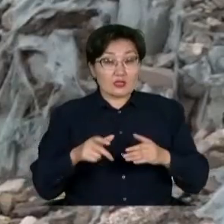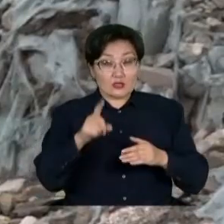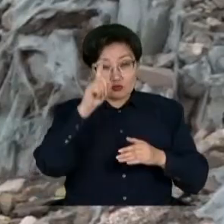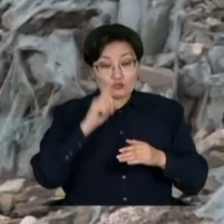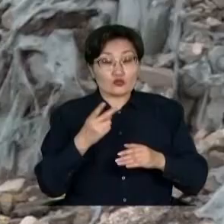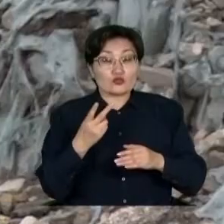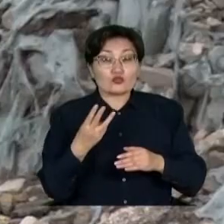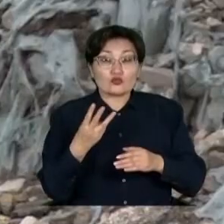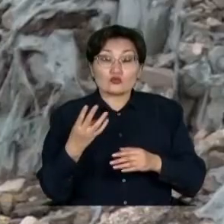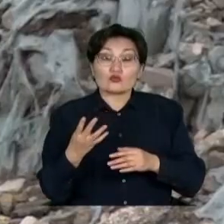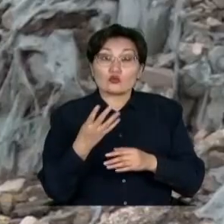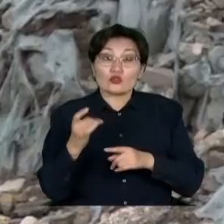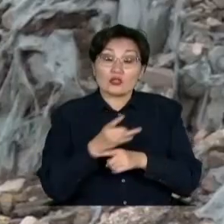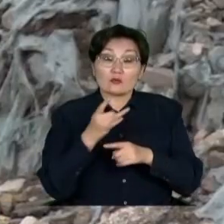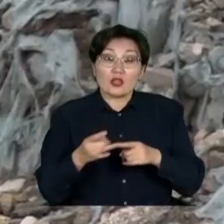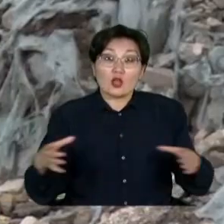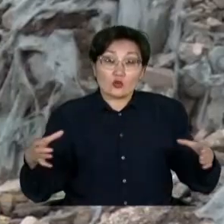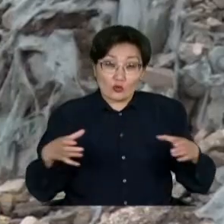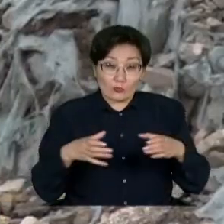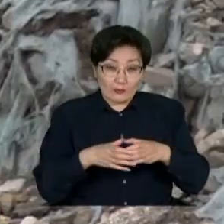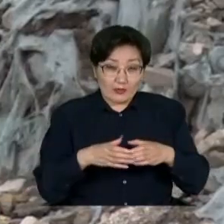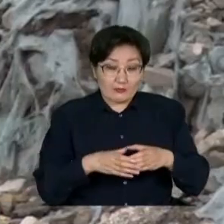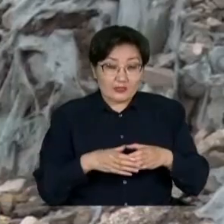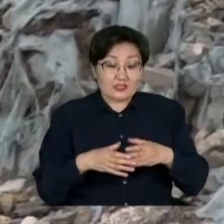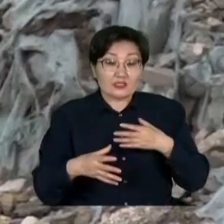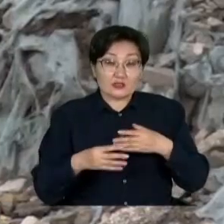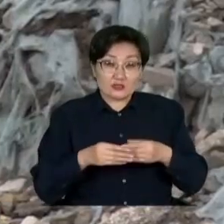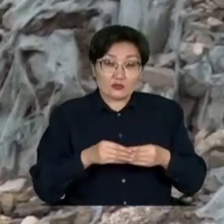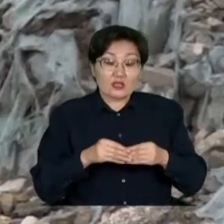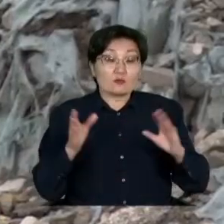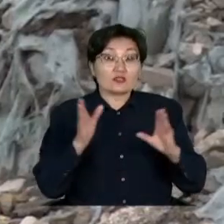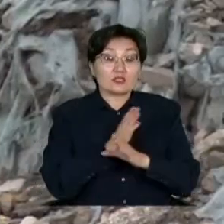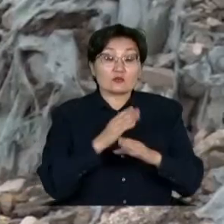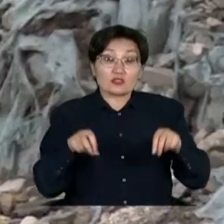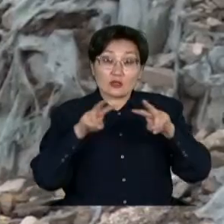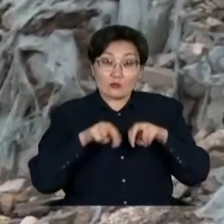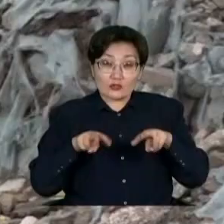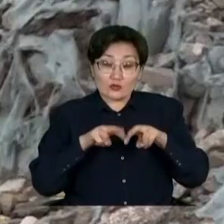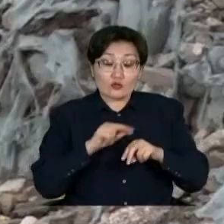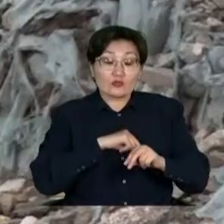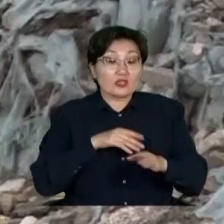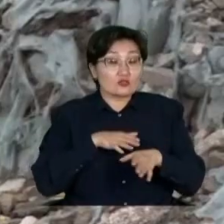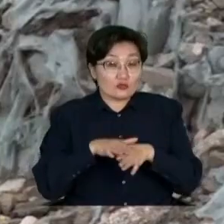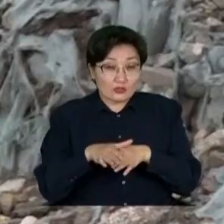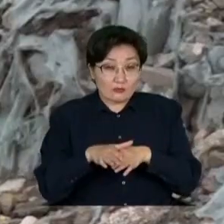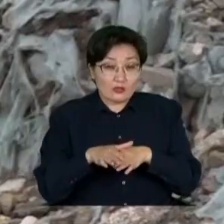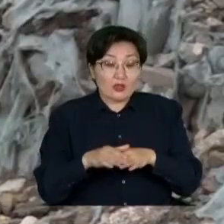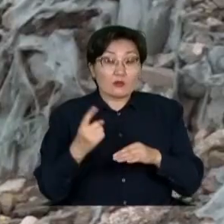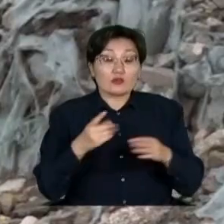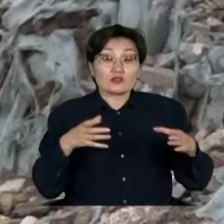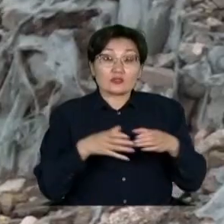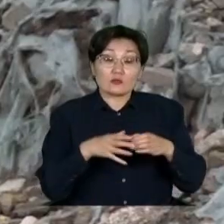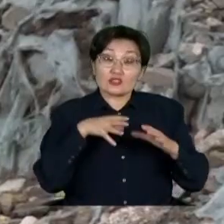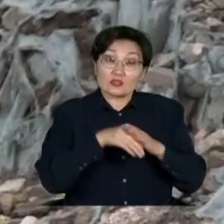рет осы группалармен жиналып, жаңағы экологиялық мониторингтерге шығамыз. Бір группада